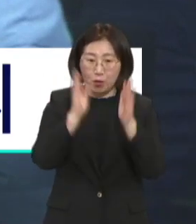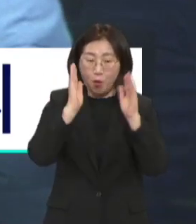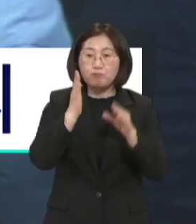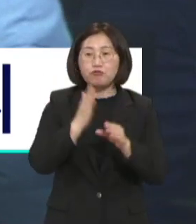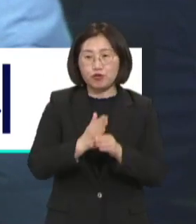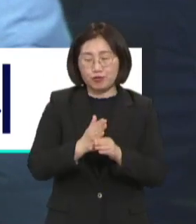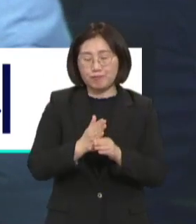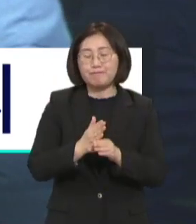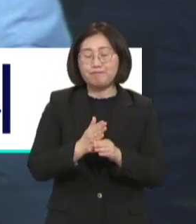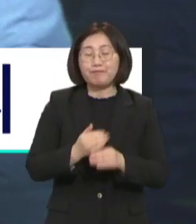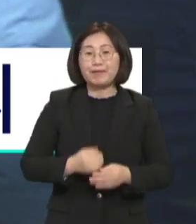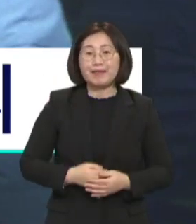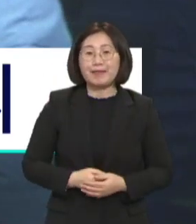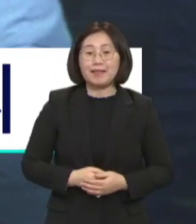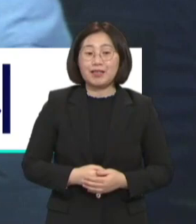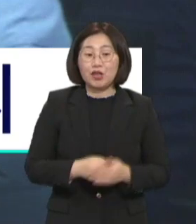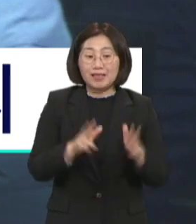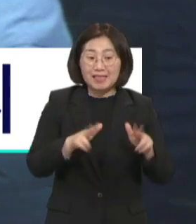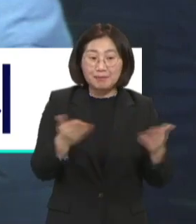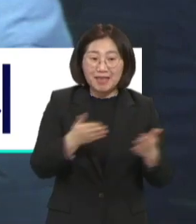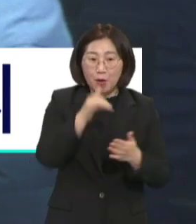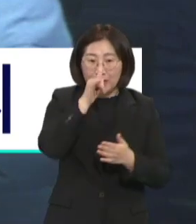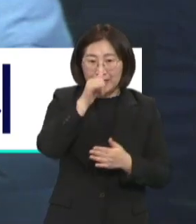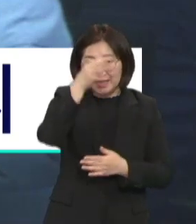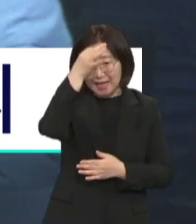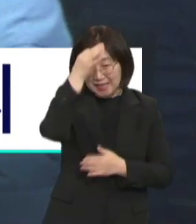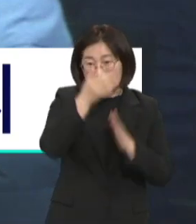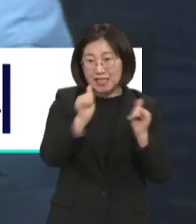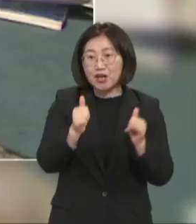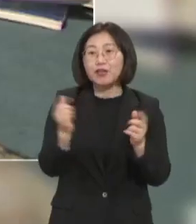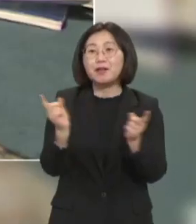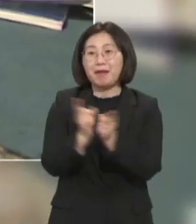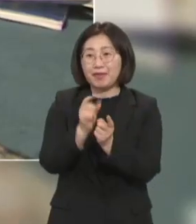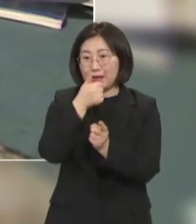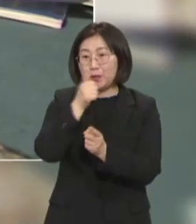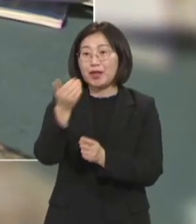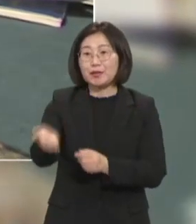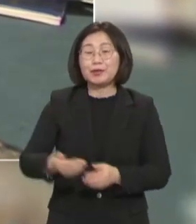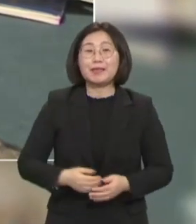엔지니어와의 만남도 이어졌습니다. 이스포 기자의 보도입니다.